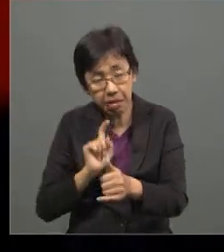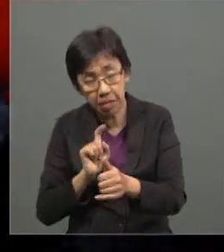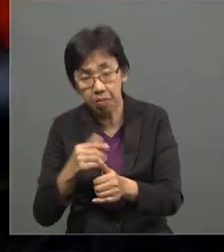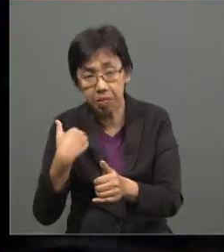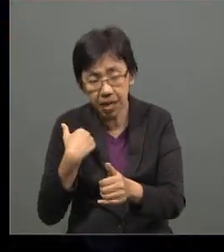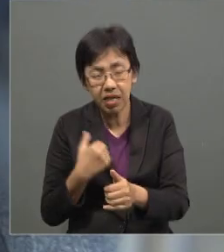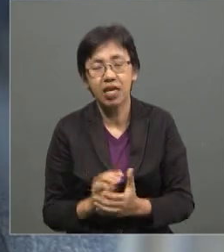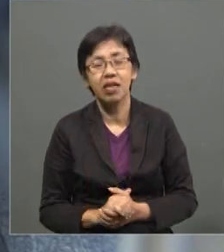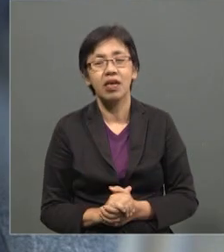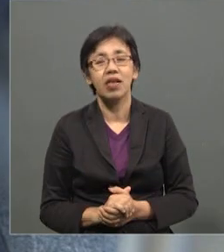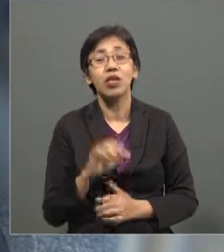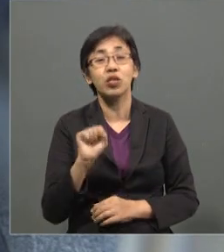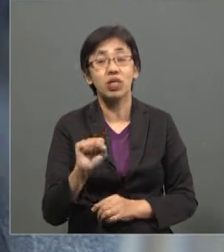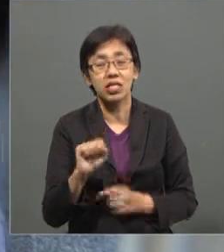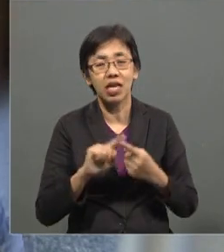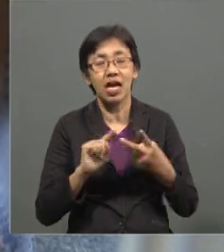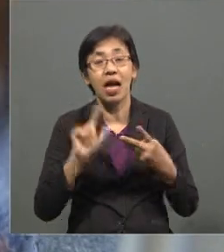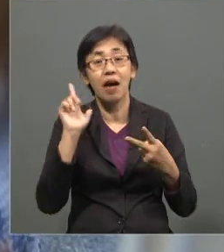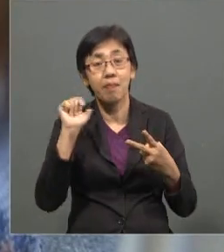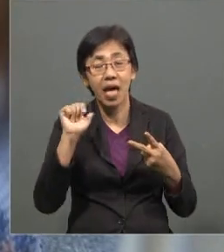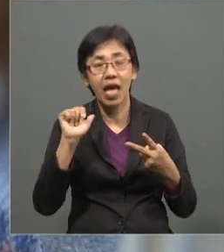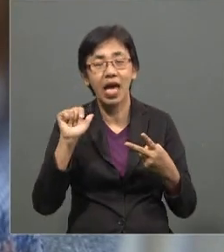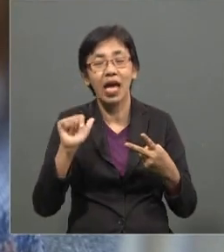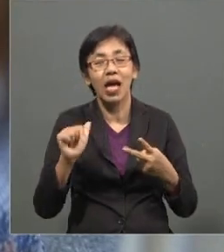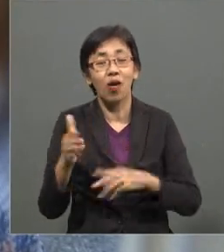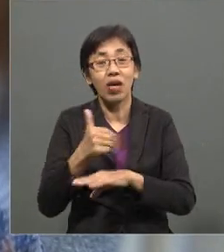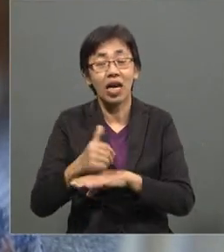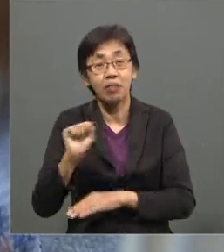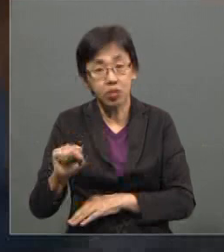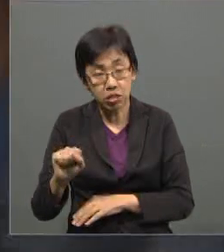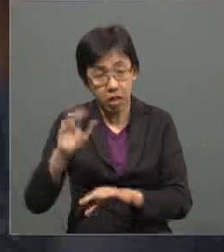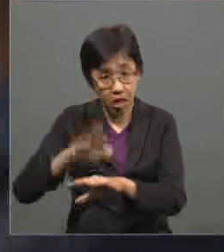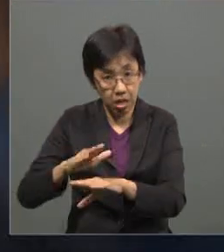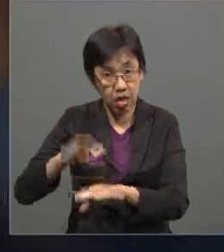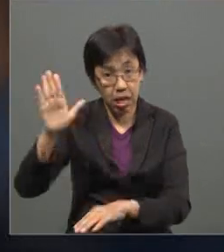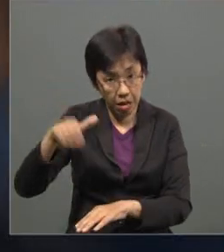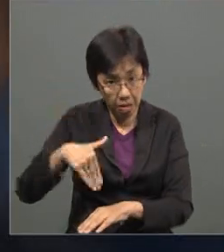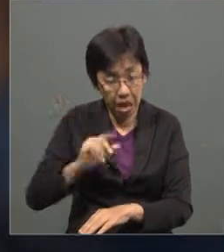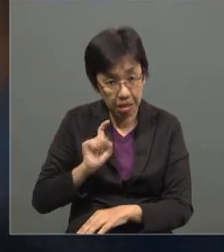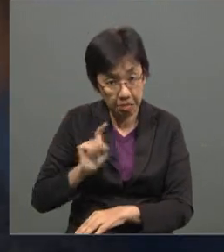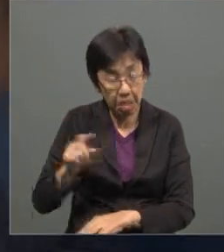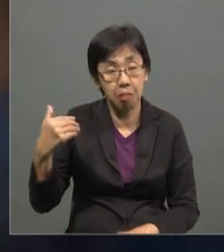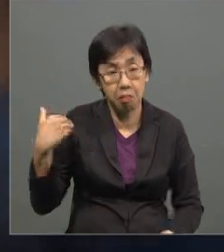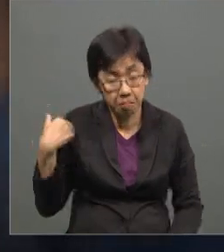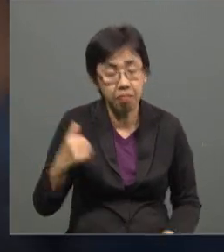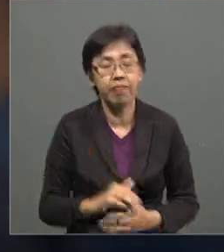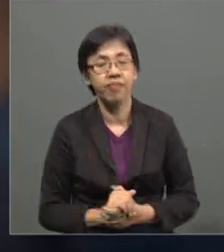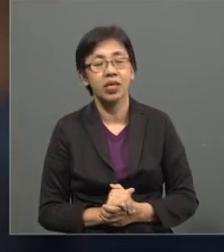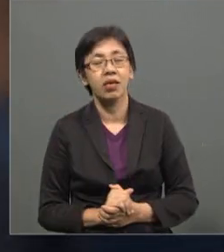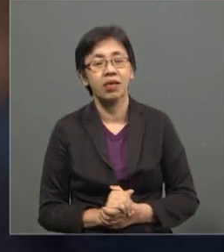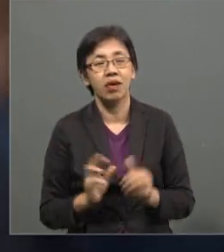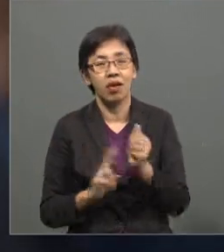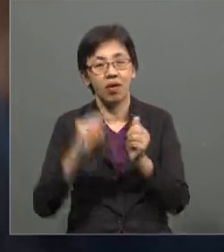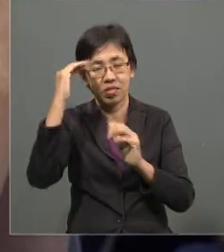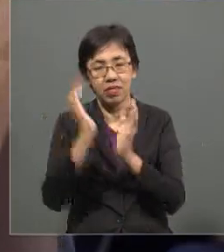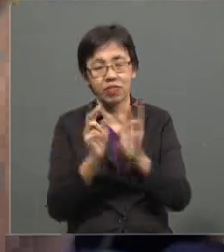ๆนักข่าวก็ถามถึงสอเสือแล้วก็แม่สอเสือนี่แหละว่าจะต้องมีการเรียกมาสอบปากคำด้วยหรือไม่ทางด้านผู้การเต่าเปิดเผยว่า